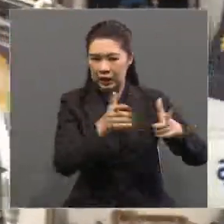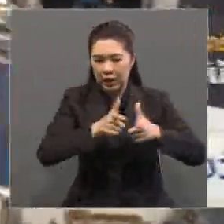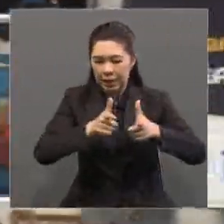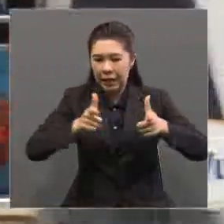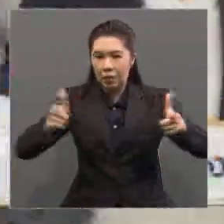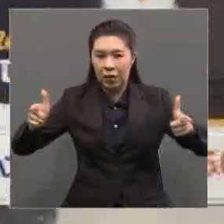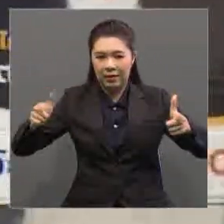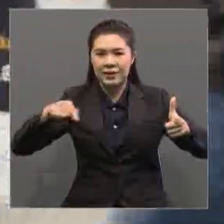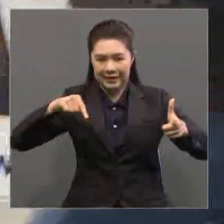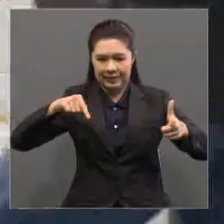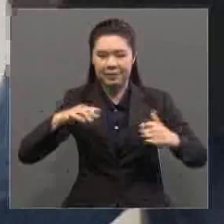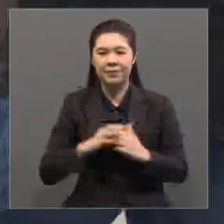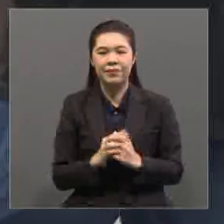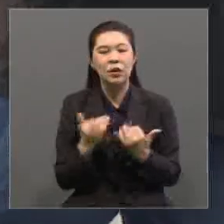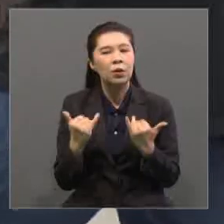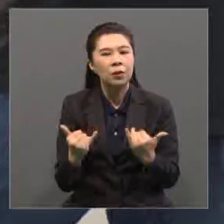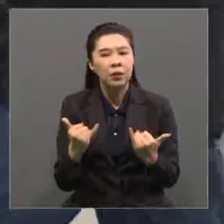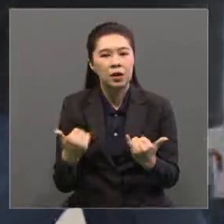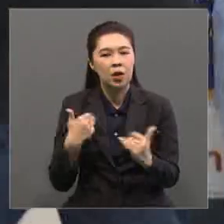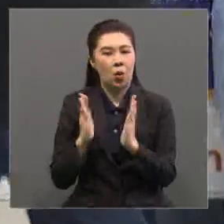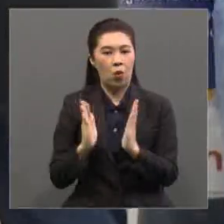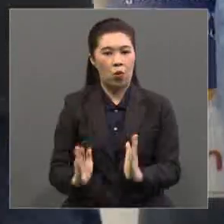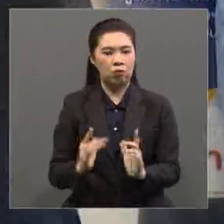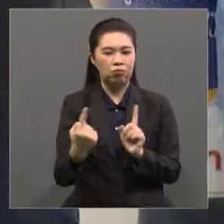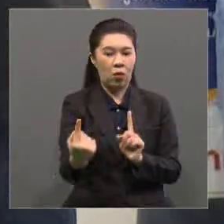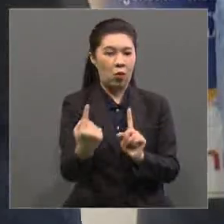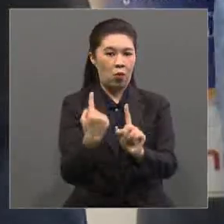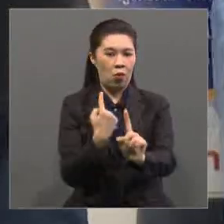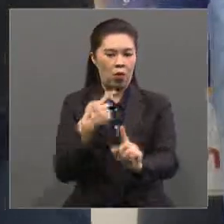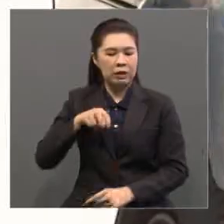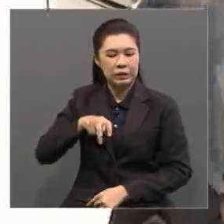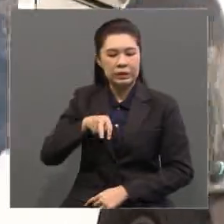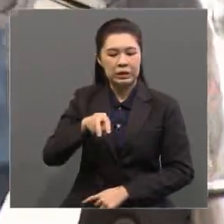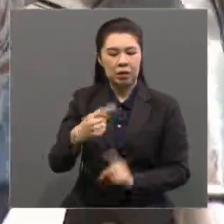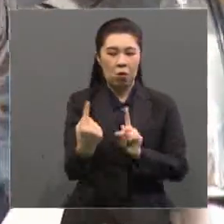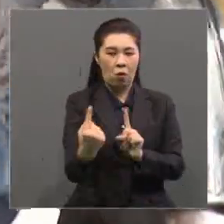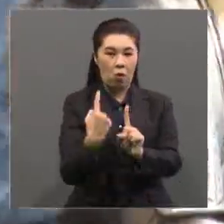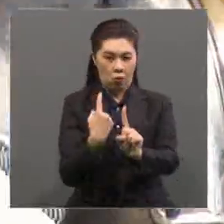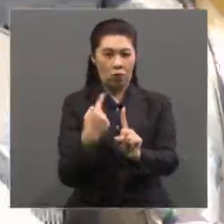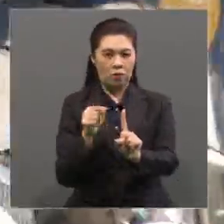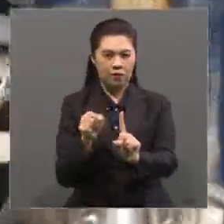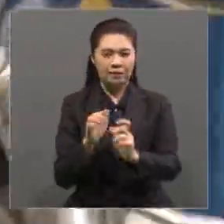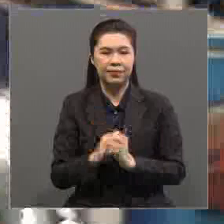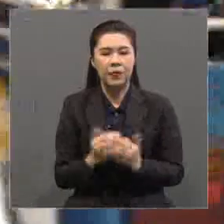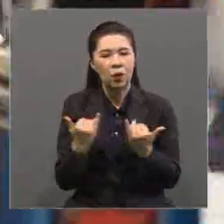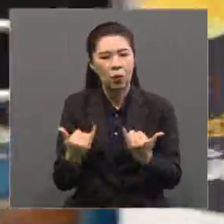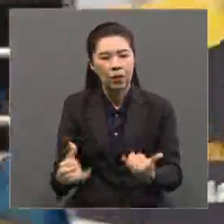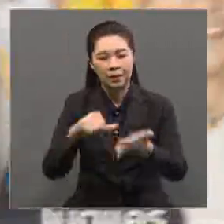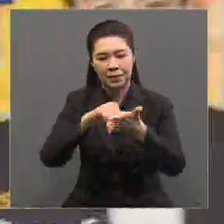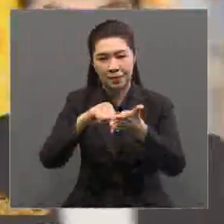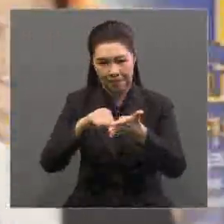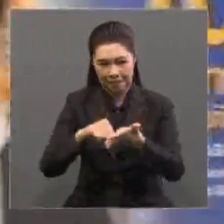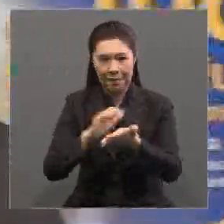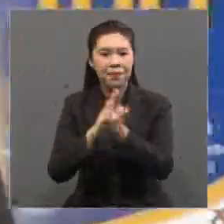และวันนี้อย่างที่บอกไปพอคนมันเดินสวนกันมันเลยเบียดกันนะครับวันนี้เลยจะมีการปรับแผนการเข้า